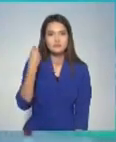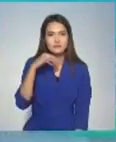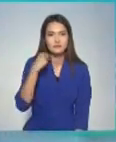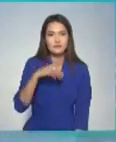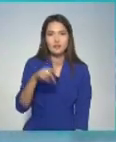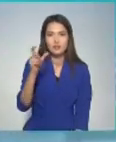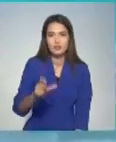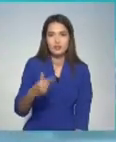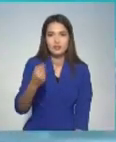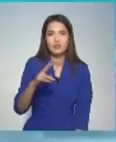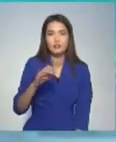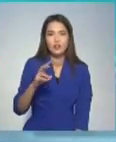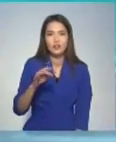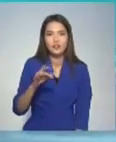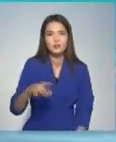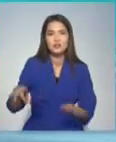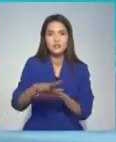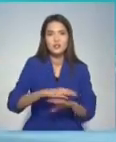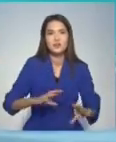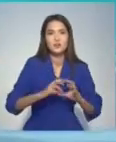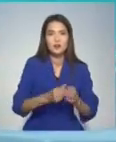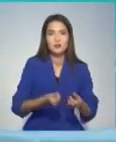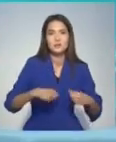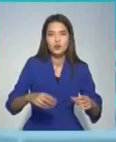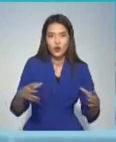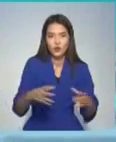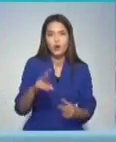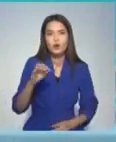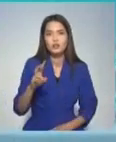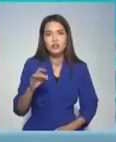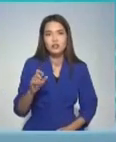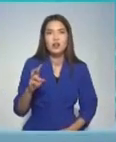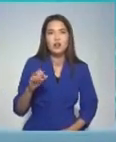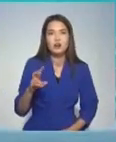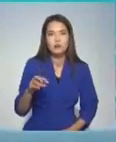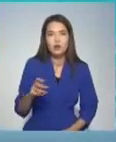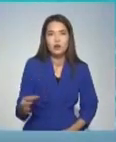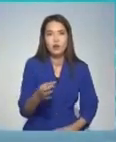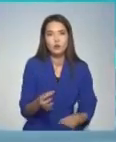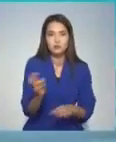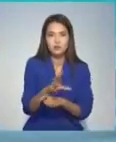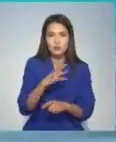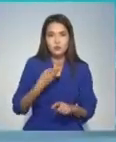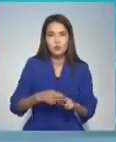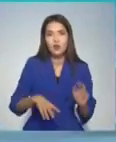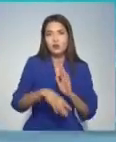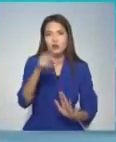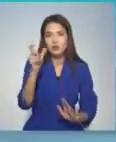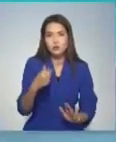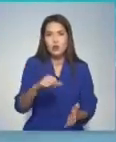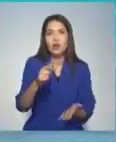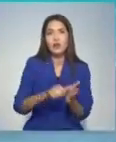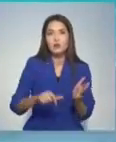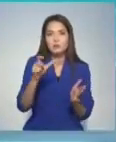Президенттікке кандидат Қасым Жомарт Тоқаевтың республикалық қоғамдық штабының мүшелері Қостанай және Ақмола облыстарына барды. Онда сайлаушылармен